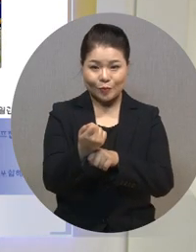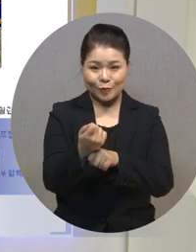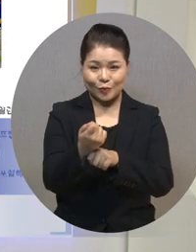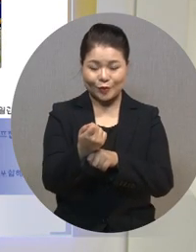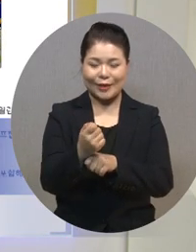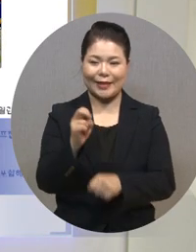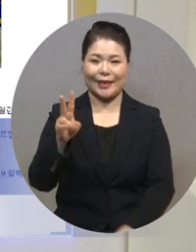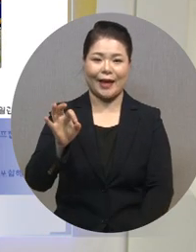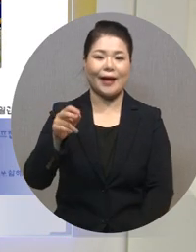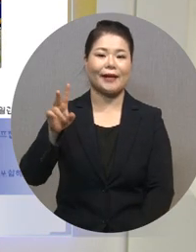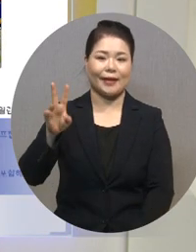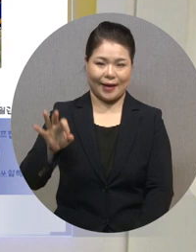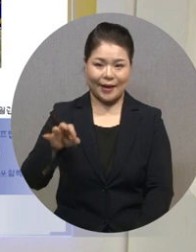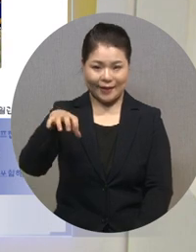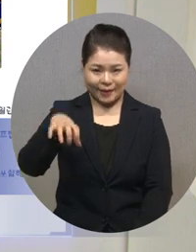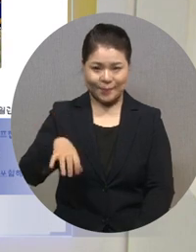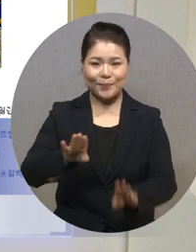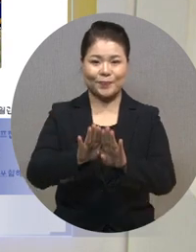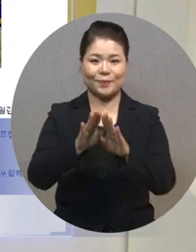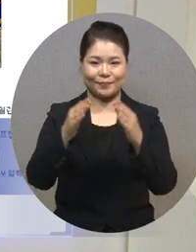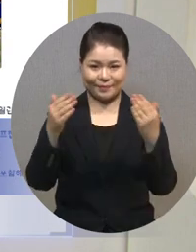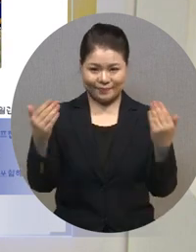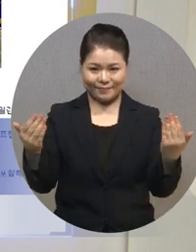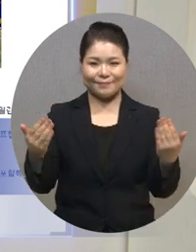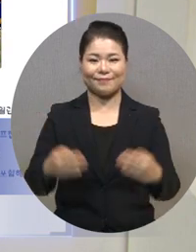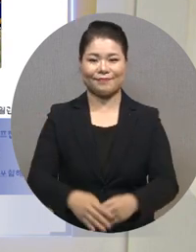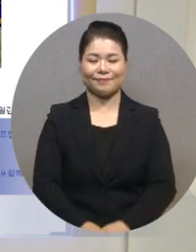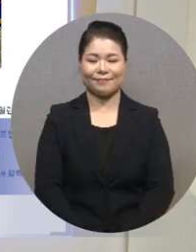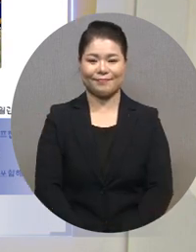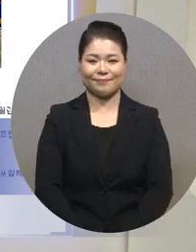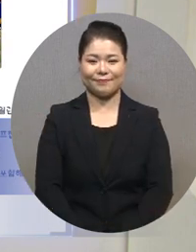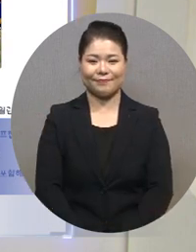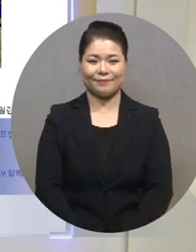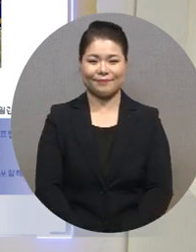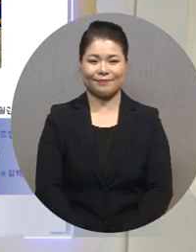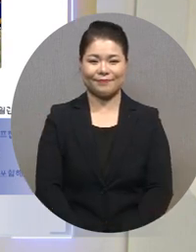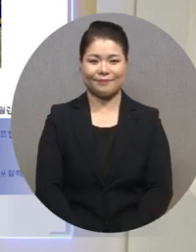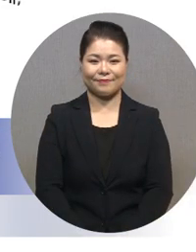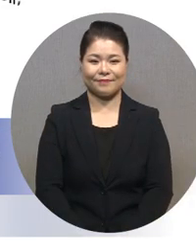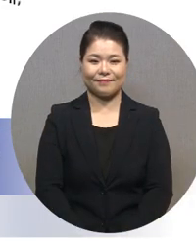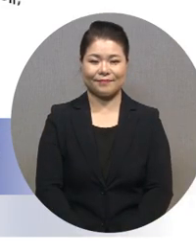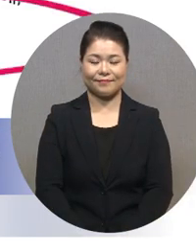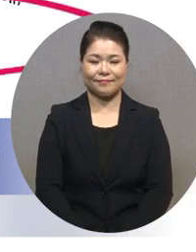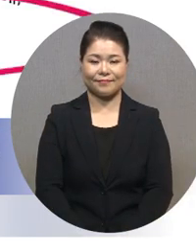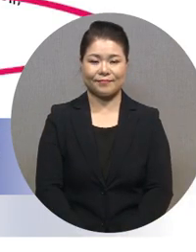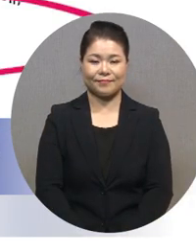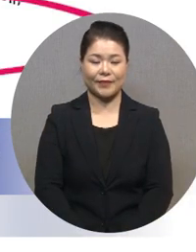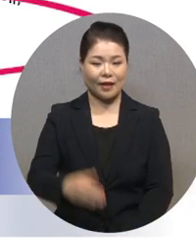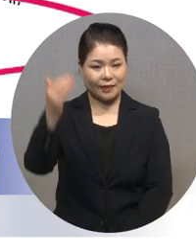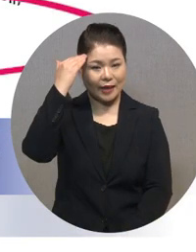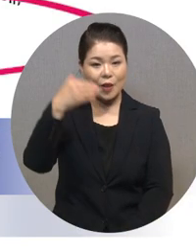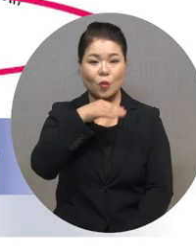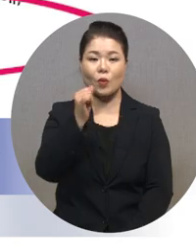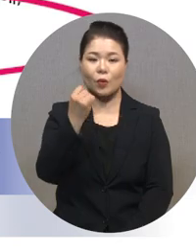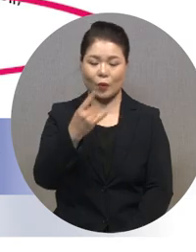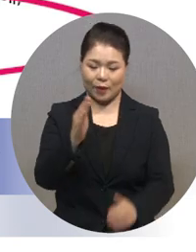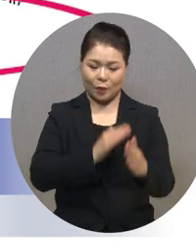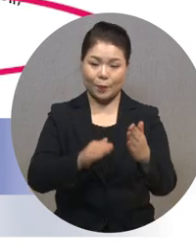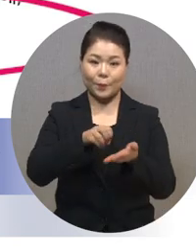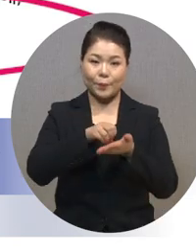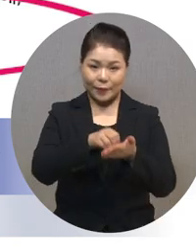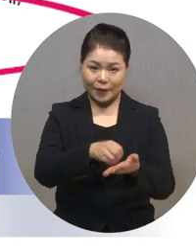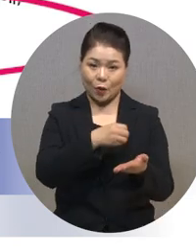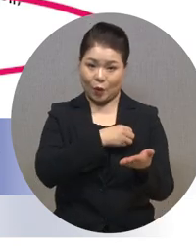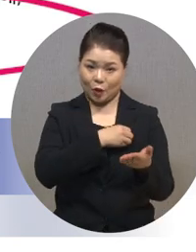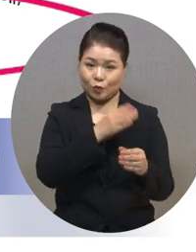6일까지 강원도 양양 남대천 파크 골프장에서 열립니다 대한 노인의 정식 등록 회원들 중